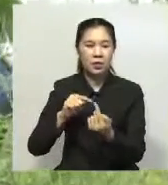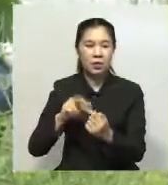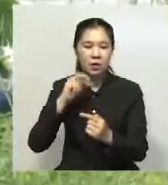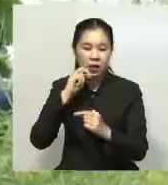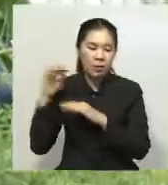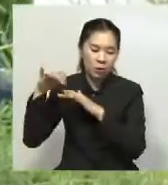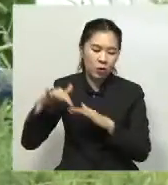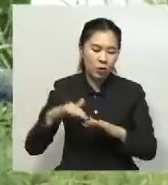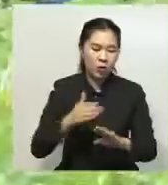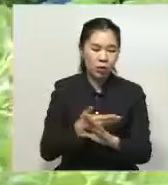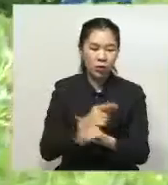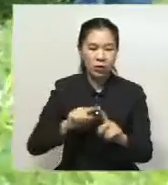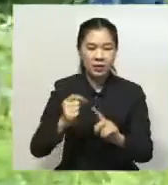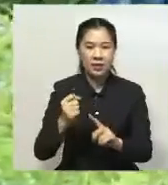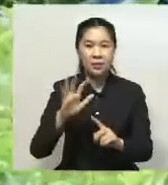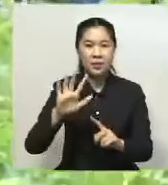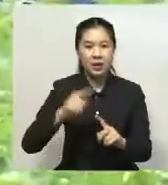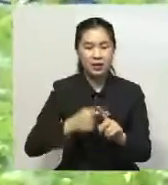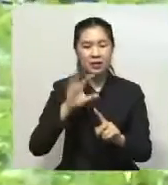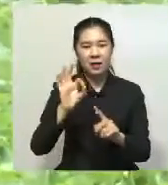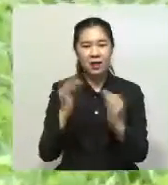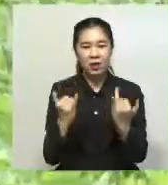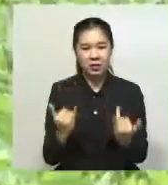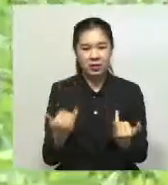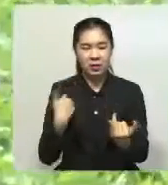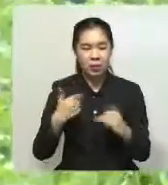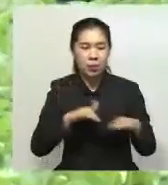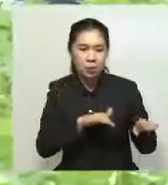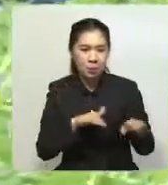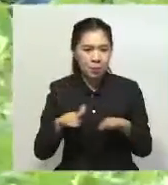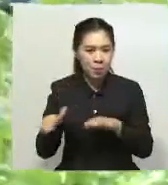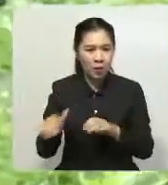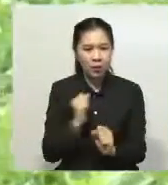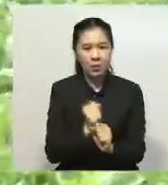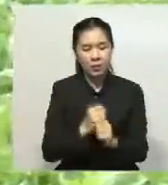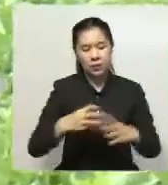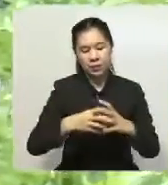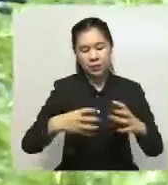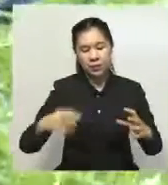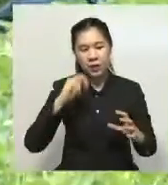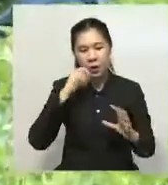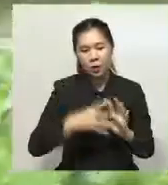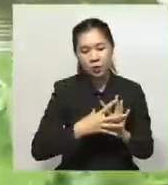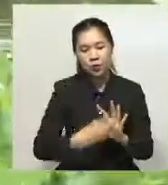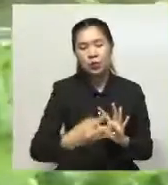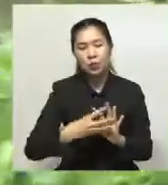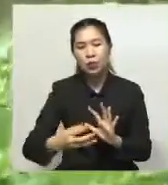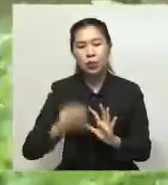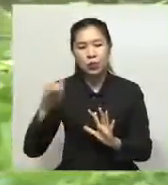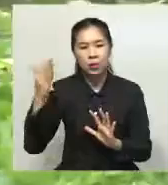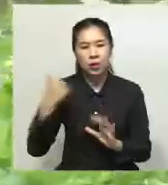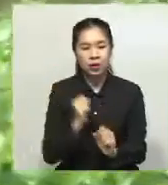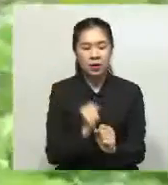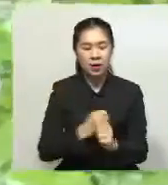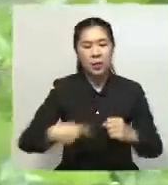งทุ่งหลังวันที่15กันยายนนี้โดยเกษตรกรได้มีการเตรียมความพร้อมดำเนินการสูบน้ำออกจากนาเพื่อที่จะเริ่มเก็บ